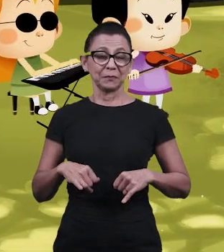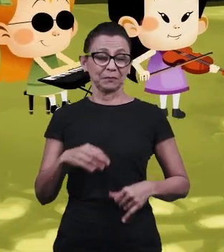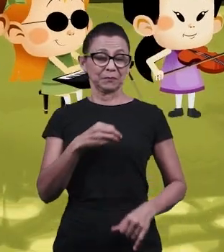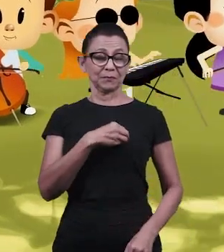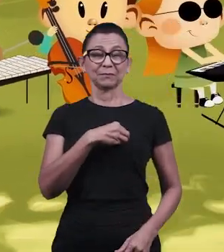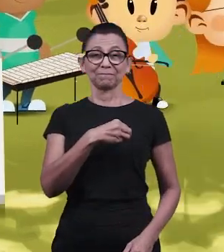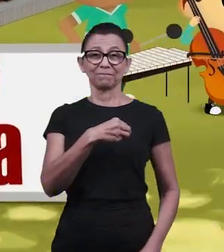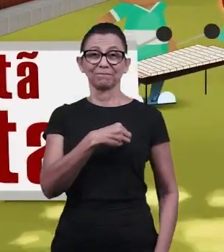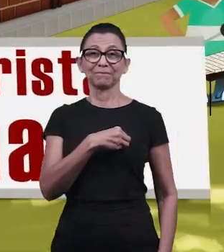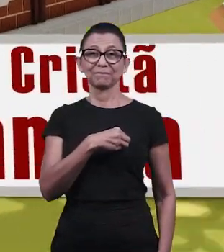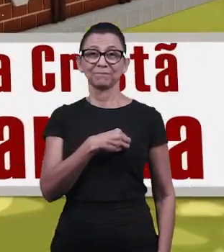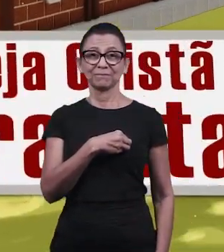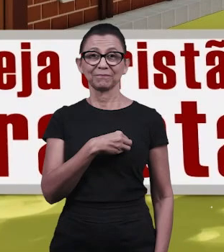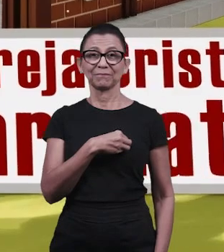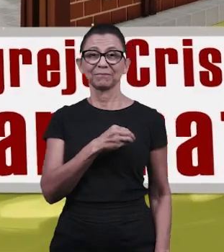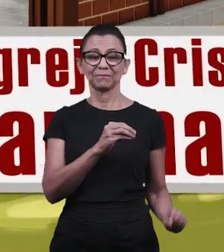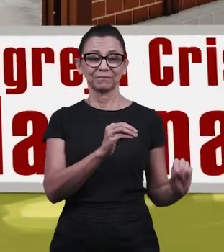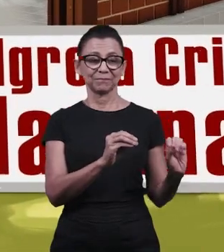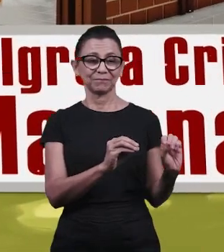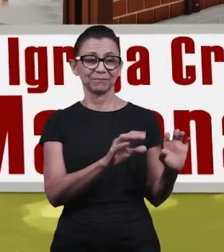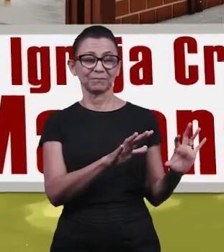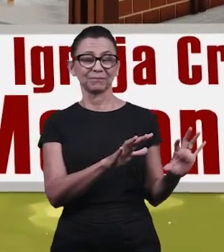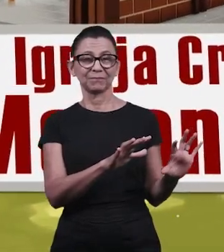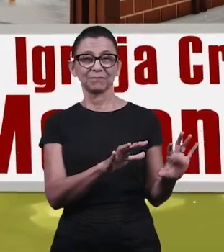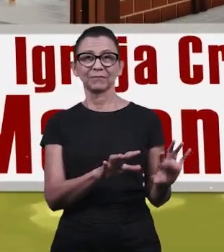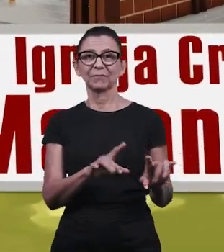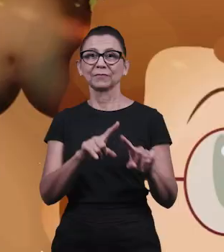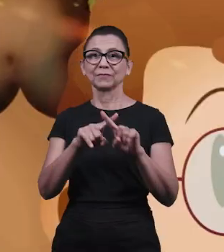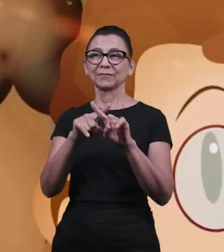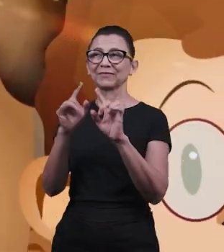Иисус есть радость, истина и мир.